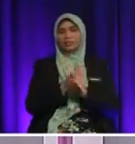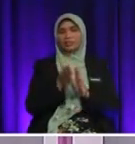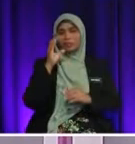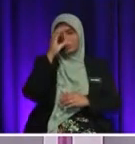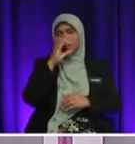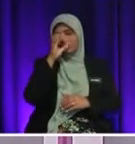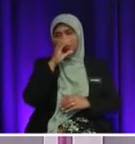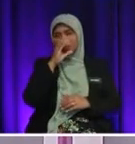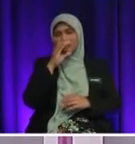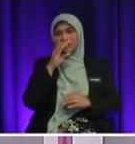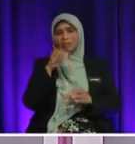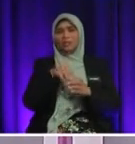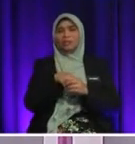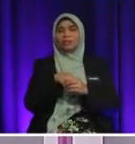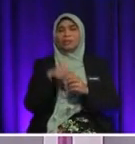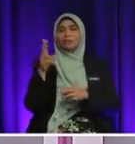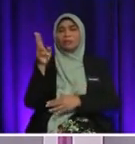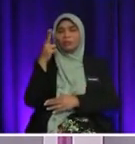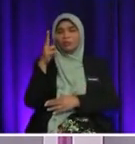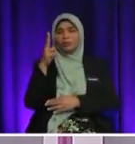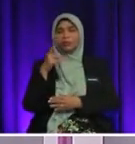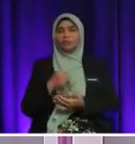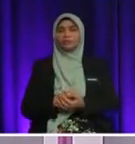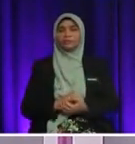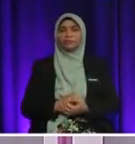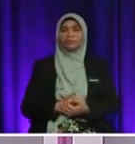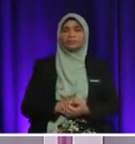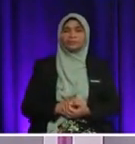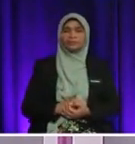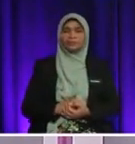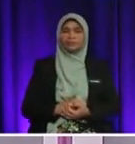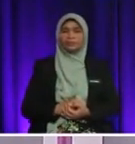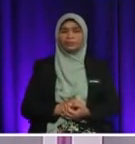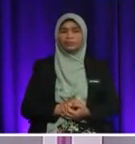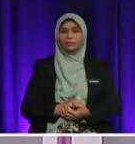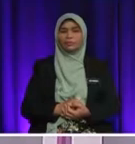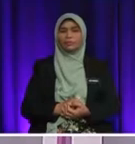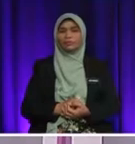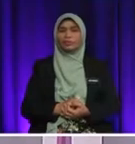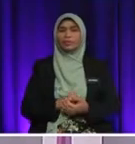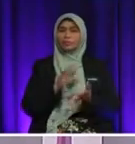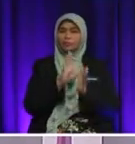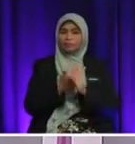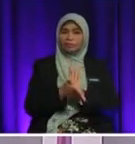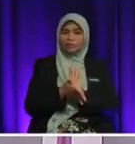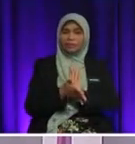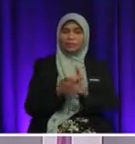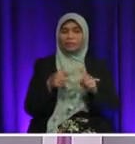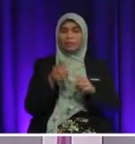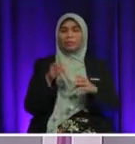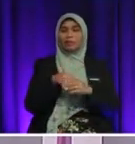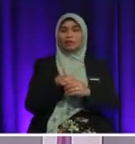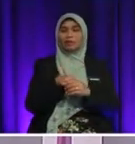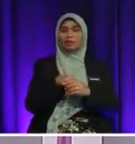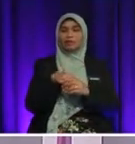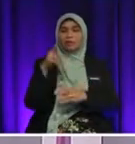hutan rimba dengan menjejak bekas yang ditinggalkan oleh anak naga tadi. Okey, jadi dia masuk ke dalam hutan tu,